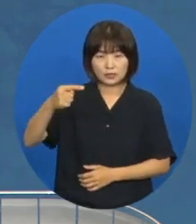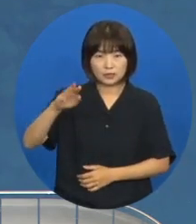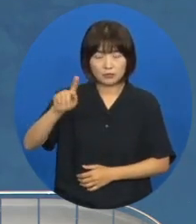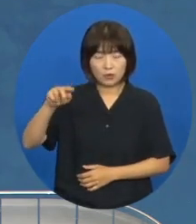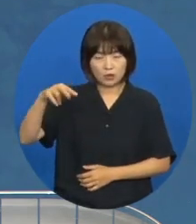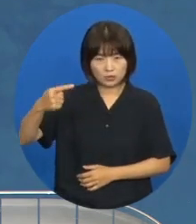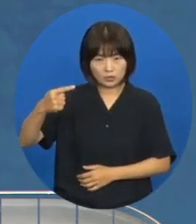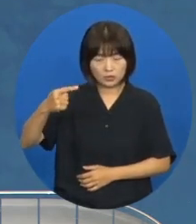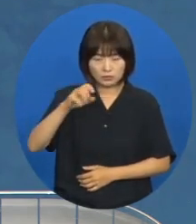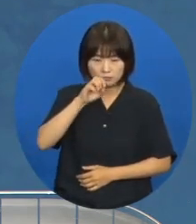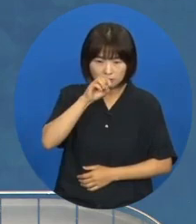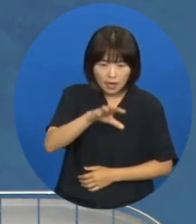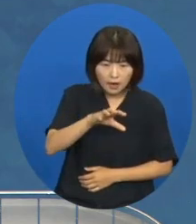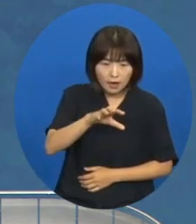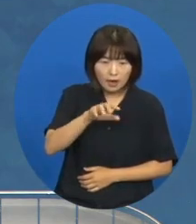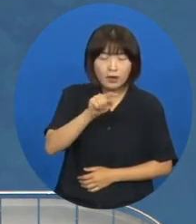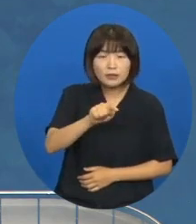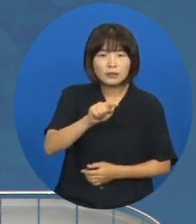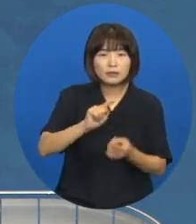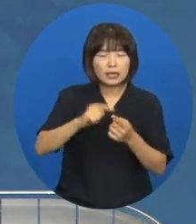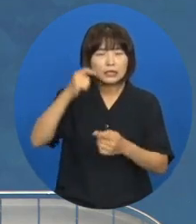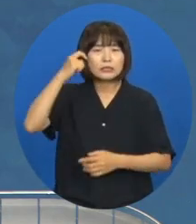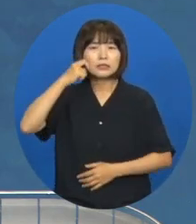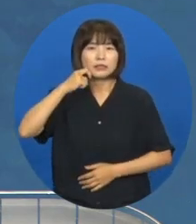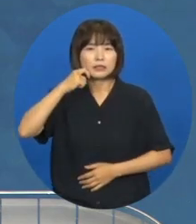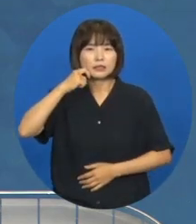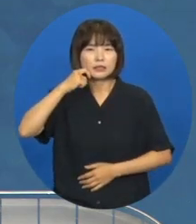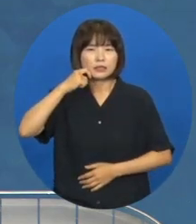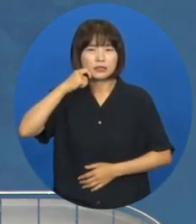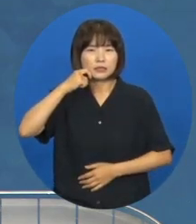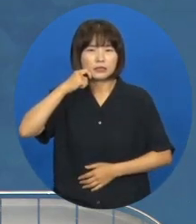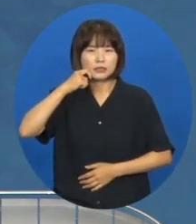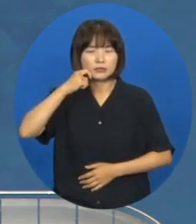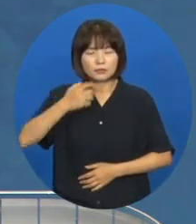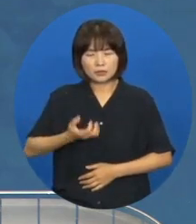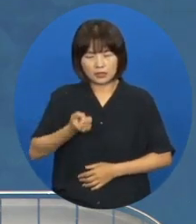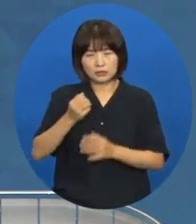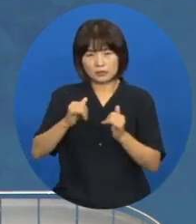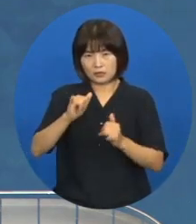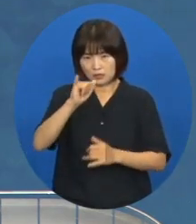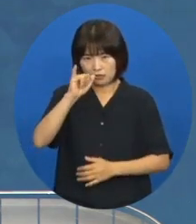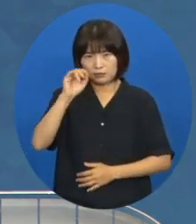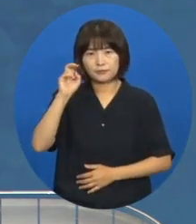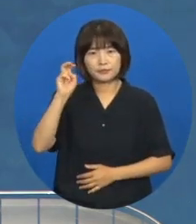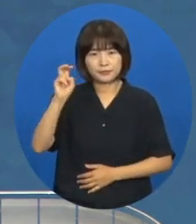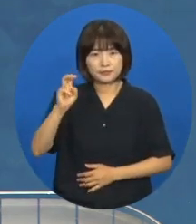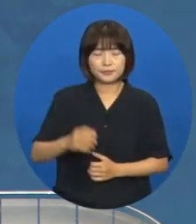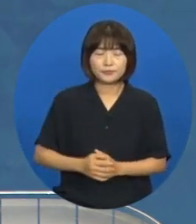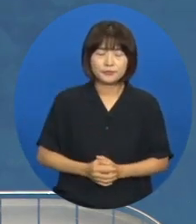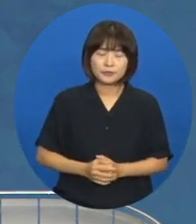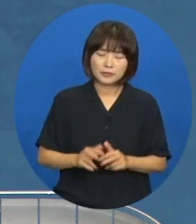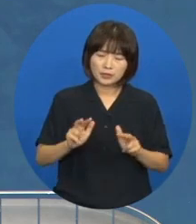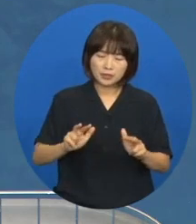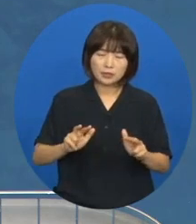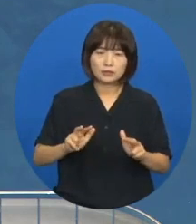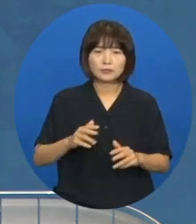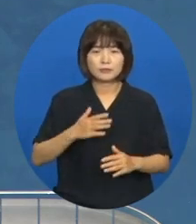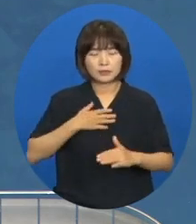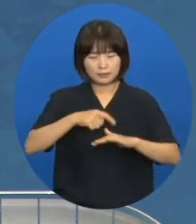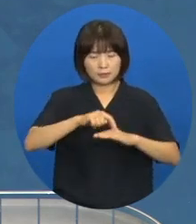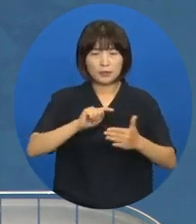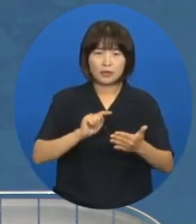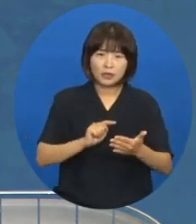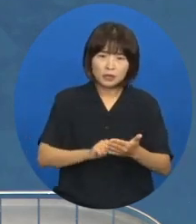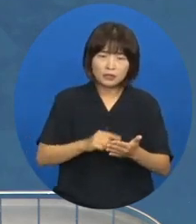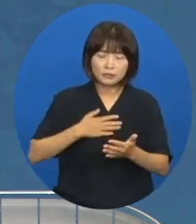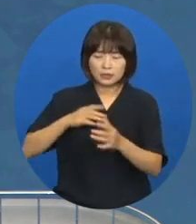이 느낌을 아마 같이 느끼고 있는 분들도 있으실 거예요. 지금 내 마음이,